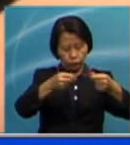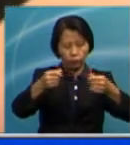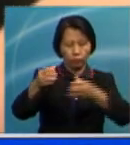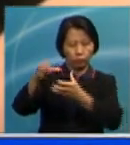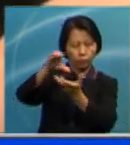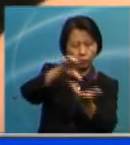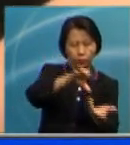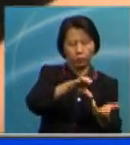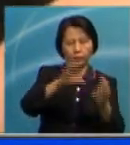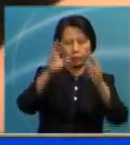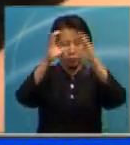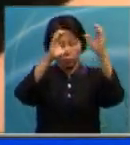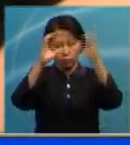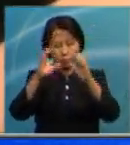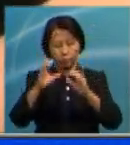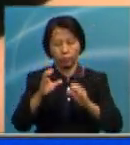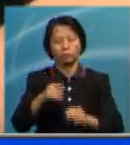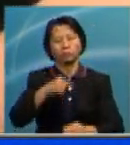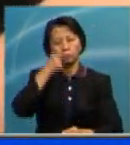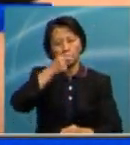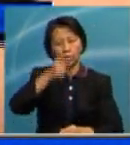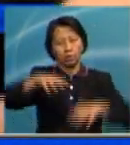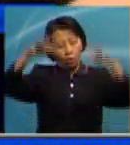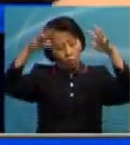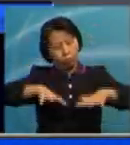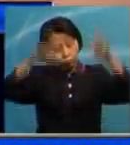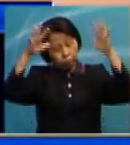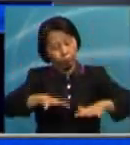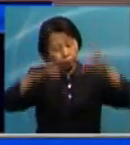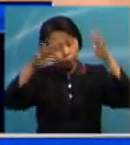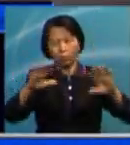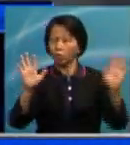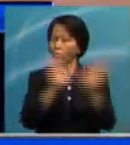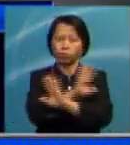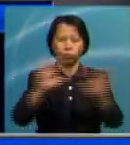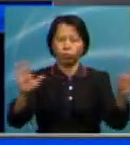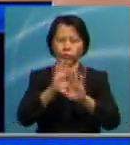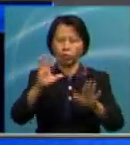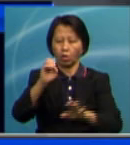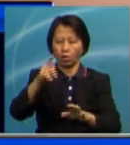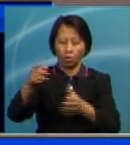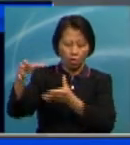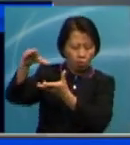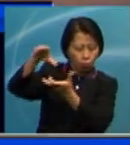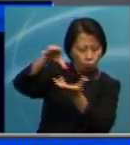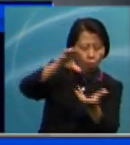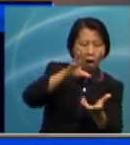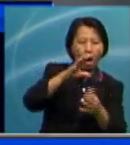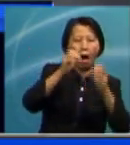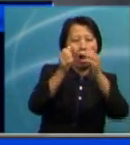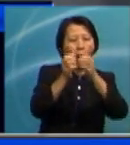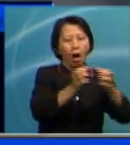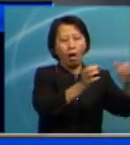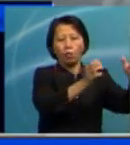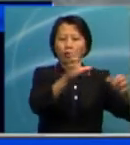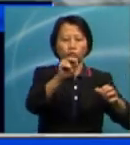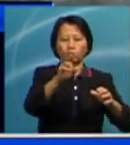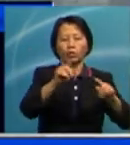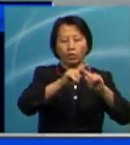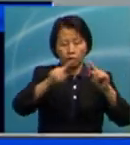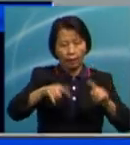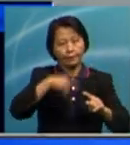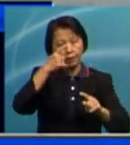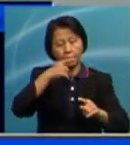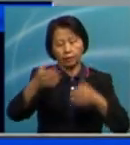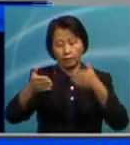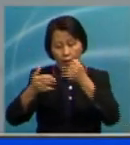meteorologi Azhar Ishak berkata hujan lebat itu bukan disebabkan operasi pembenihan awan sebaliknya kata beliau